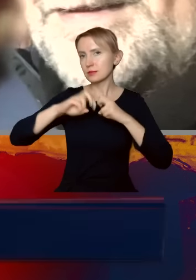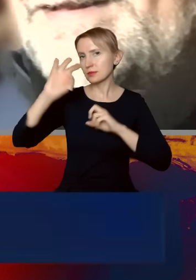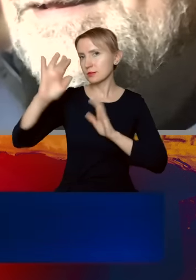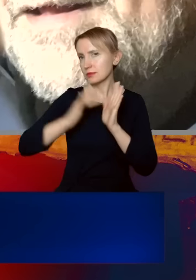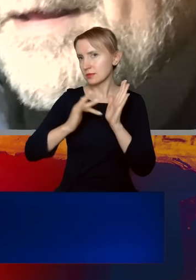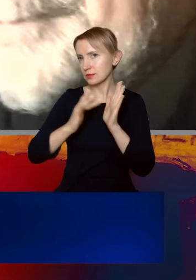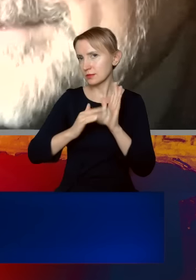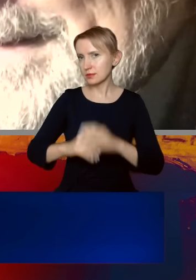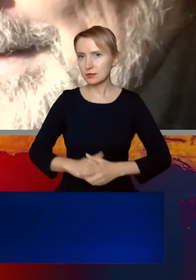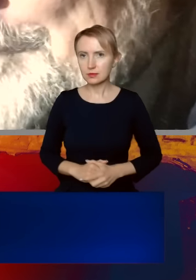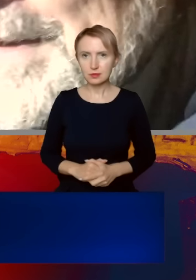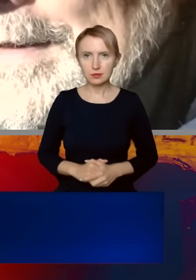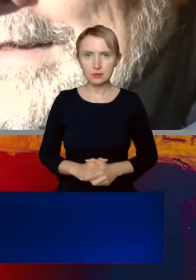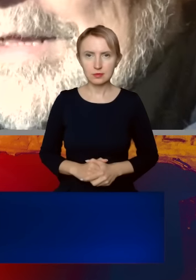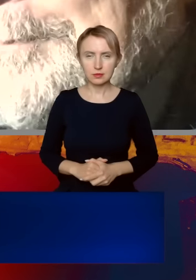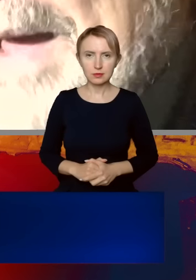Jestem problemem Tuska.